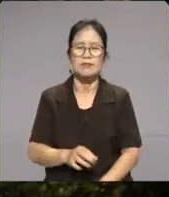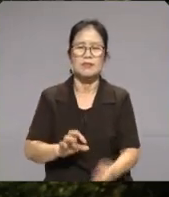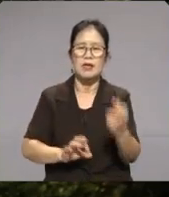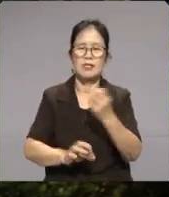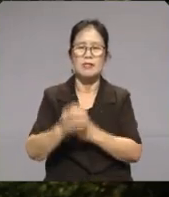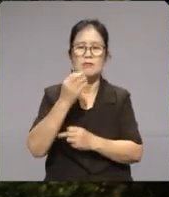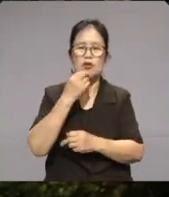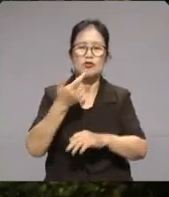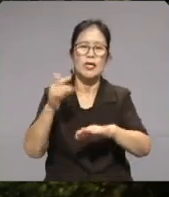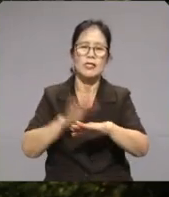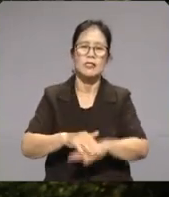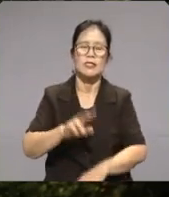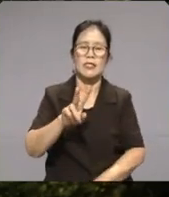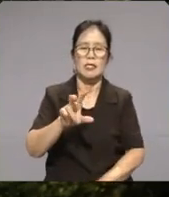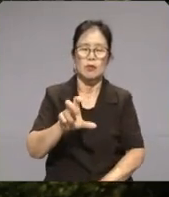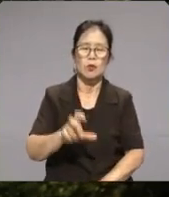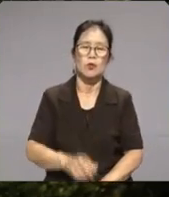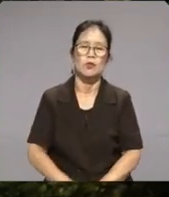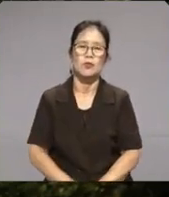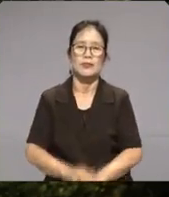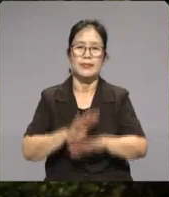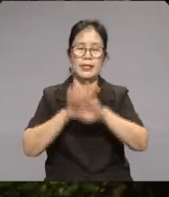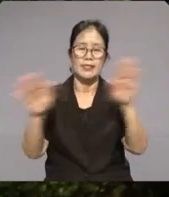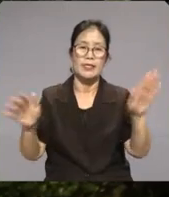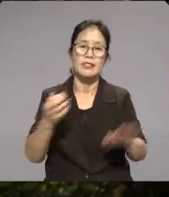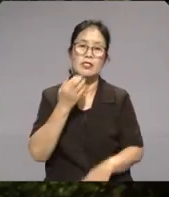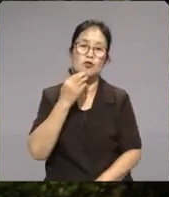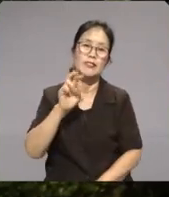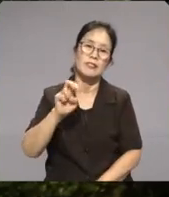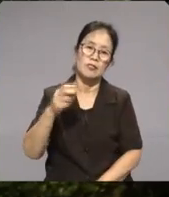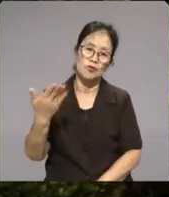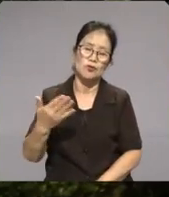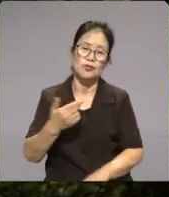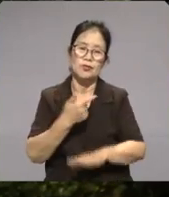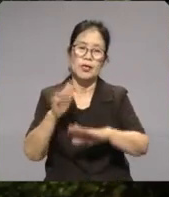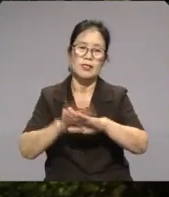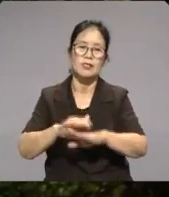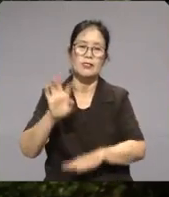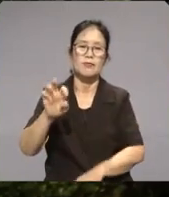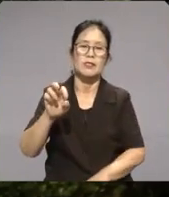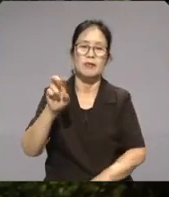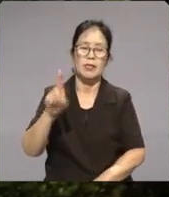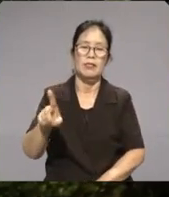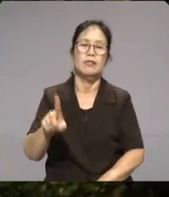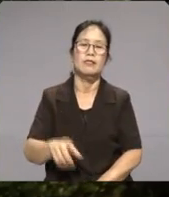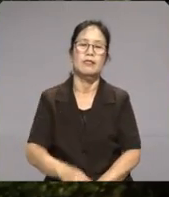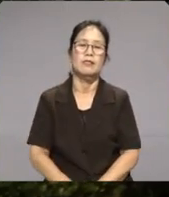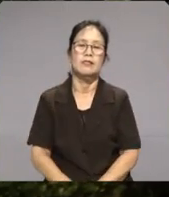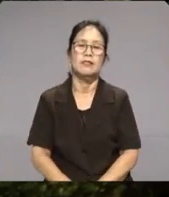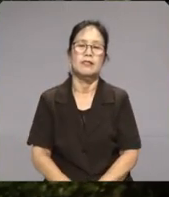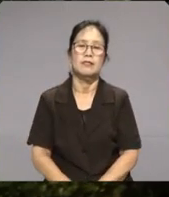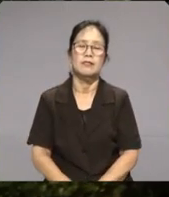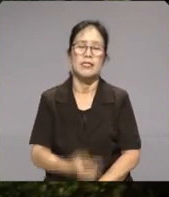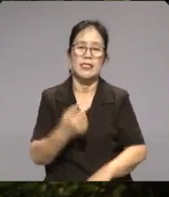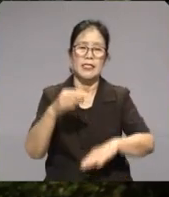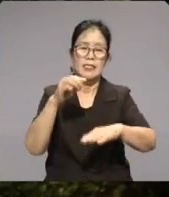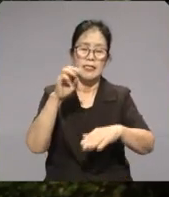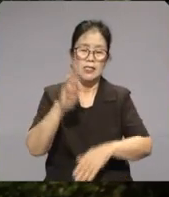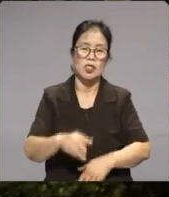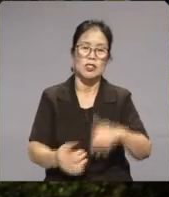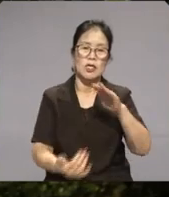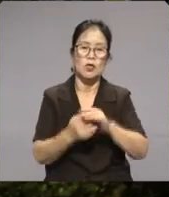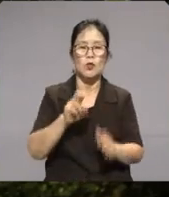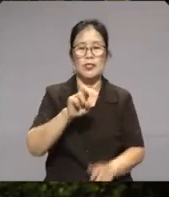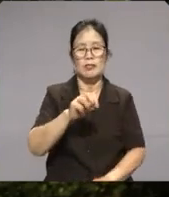서울과 대전은 25도 보이겠고 한낮에는 서울 29도 대전은 31도의 머물겠습니다 인천은 최고 기온